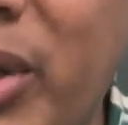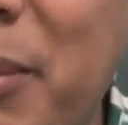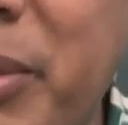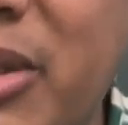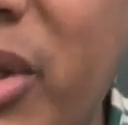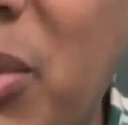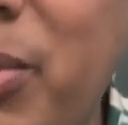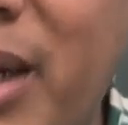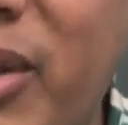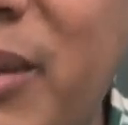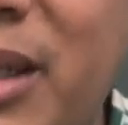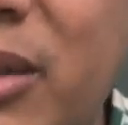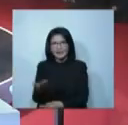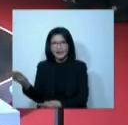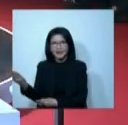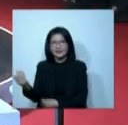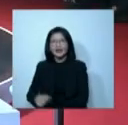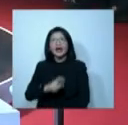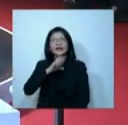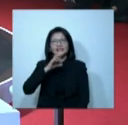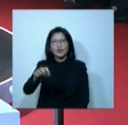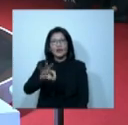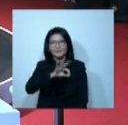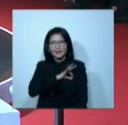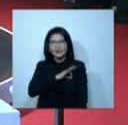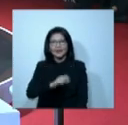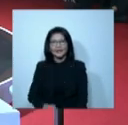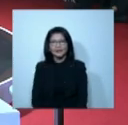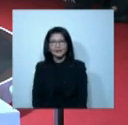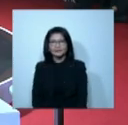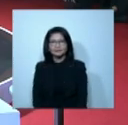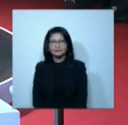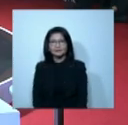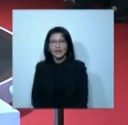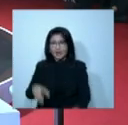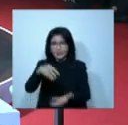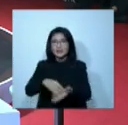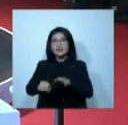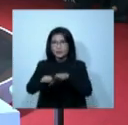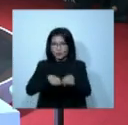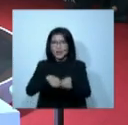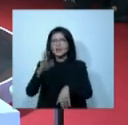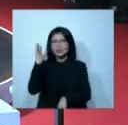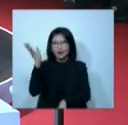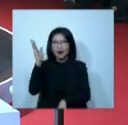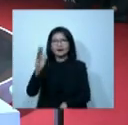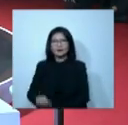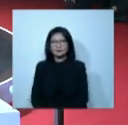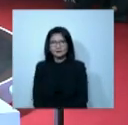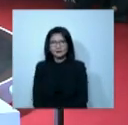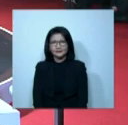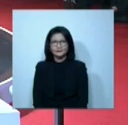kalau kita membaca secara umum kan visi misisi yang sudah didaftarkan di KPU itu kan tidak bisa disampaikan secara terbuka semalam itu semacam